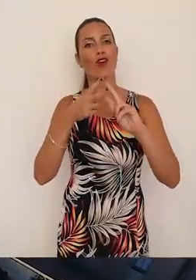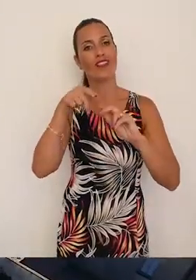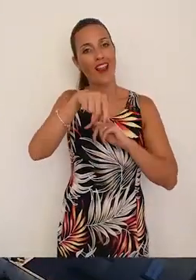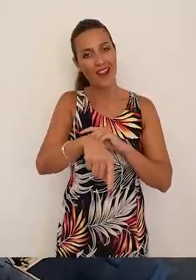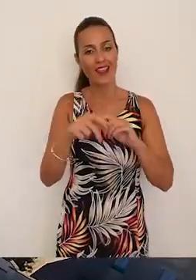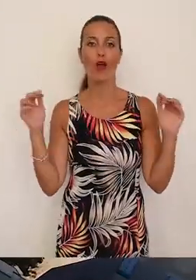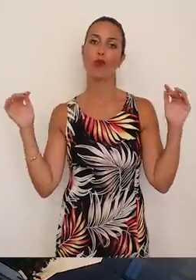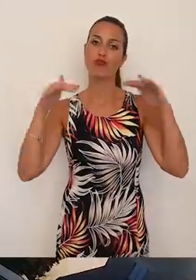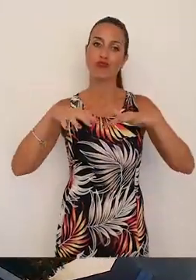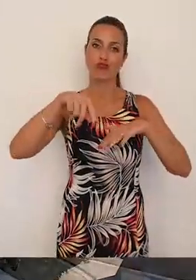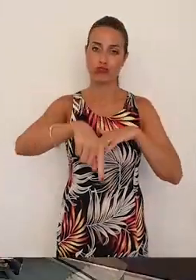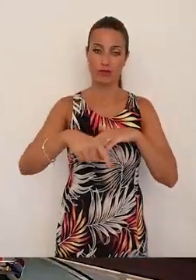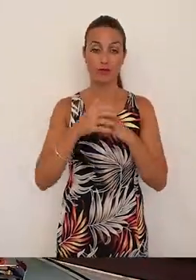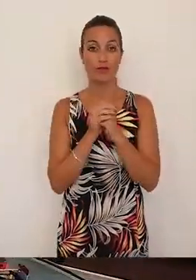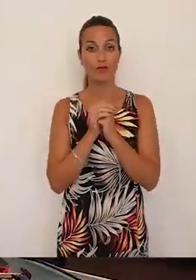della comunità.